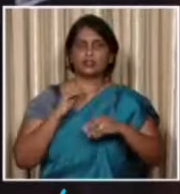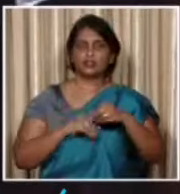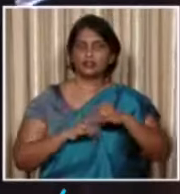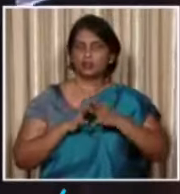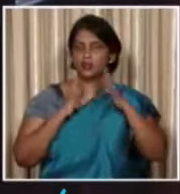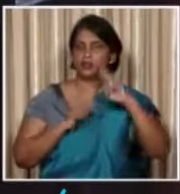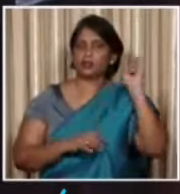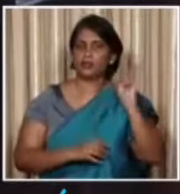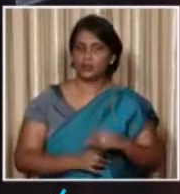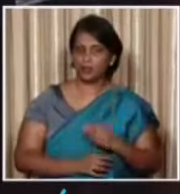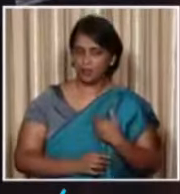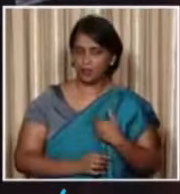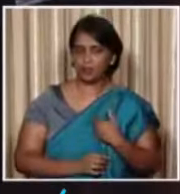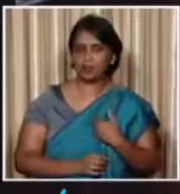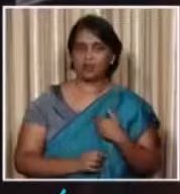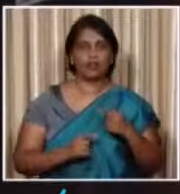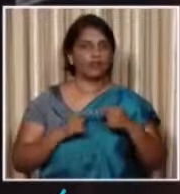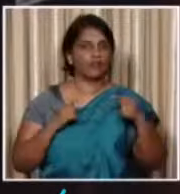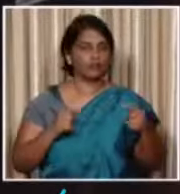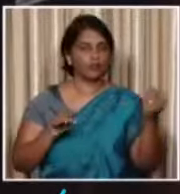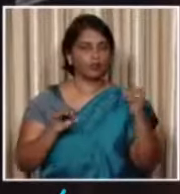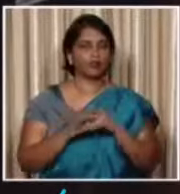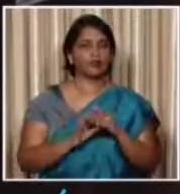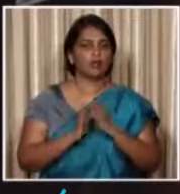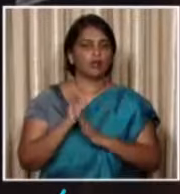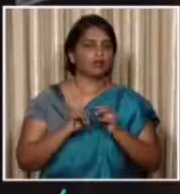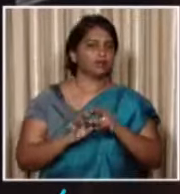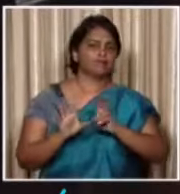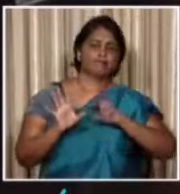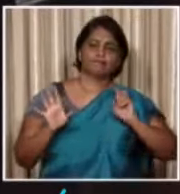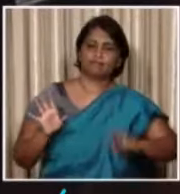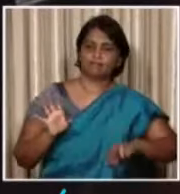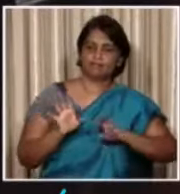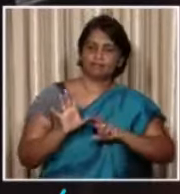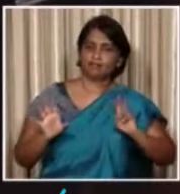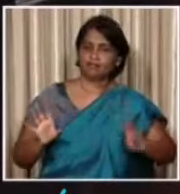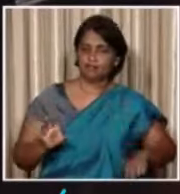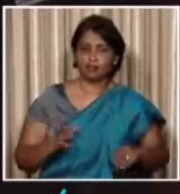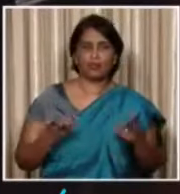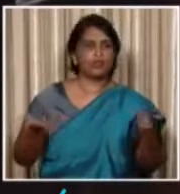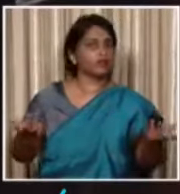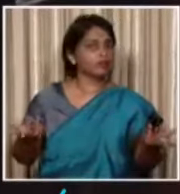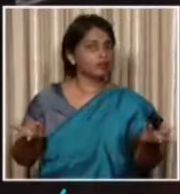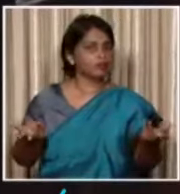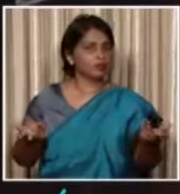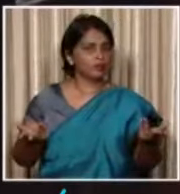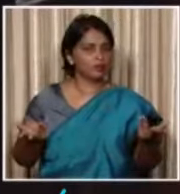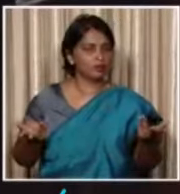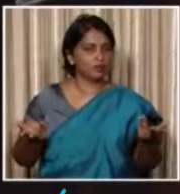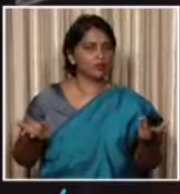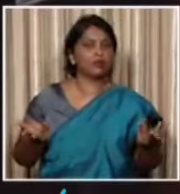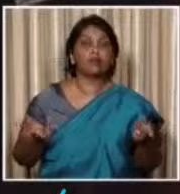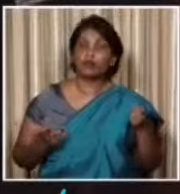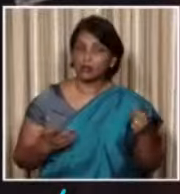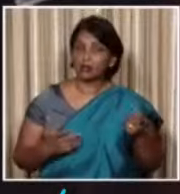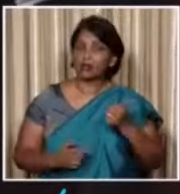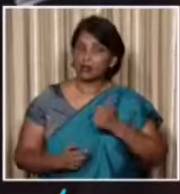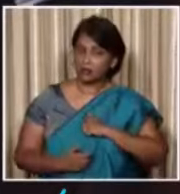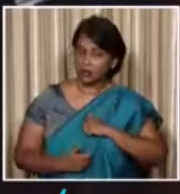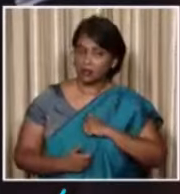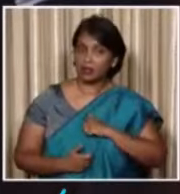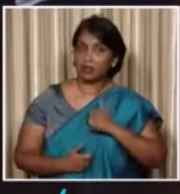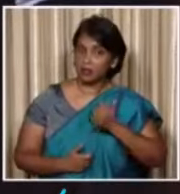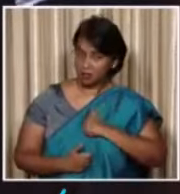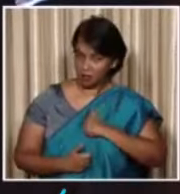jaga kerana kara. Dan dipaksa ini aja nih karena mantri illa asur. Itu muka dekaran nih. Itu orang kiamati,